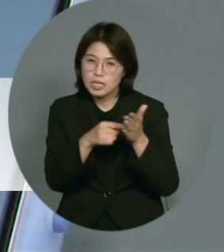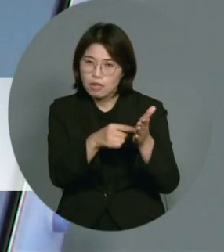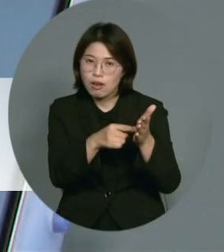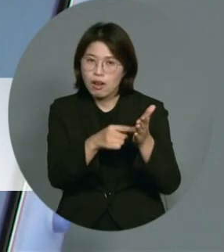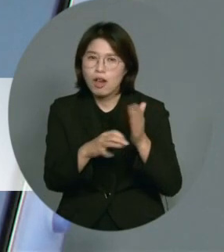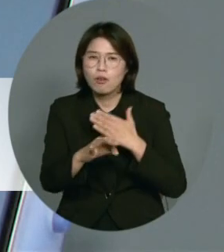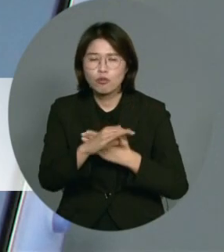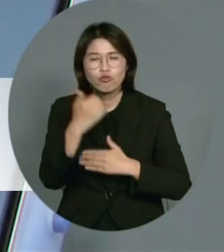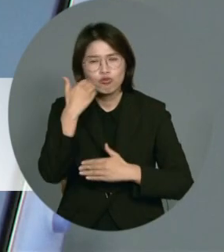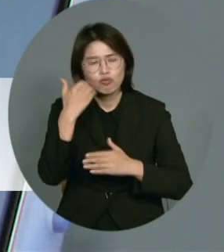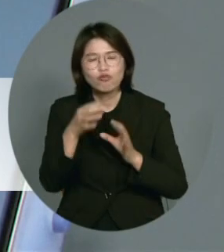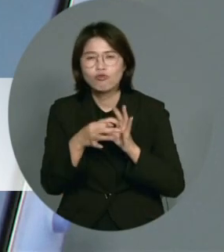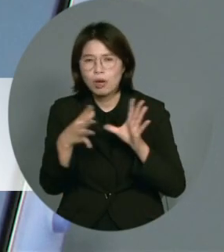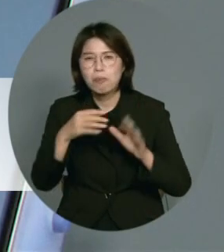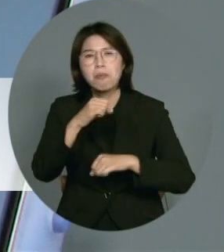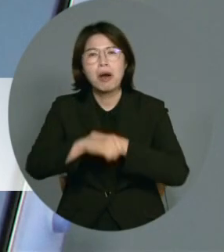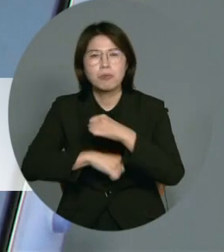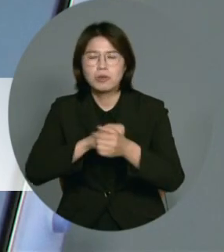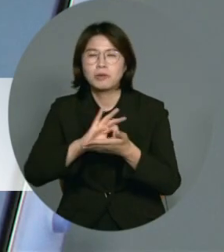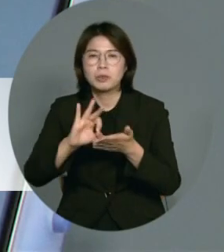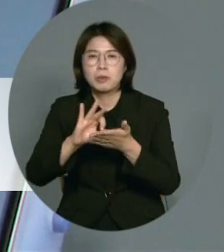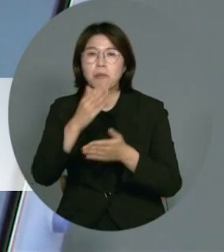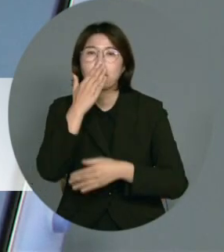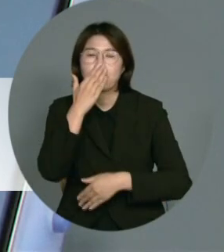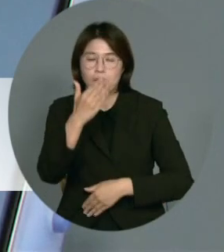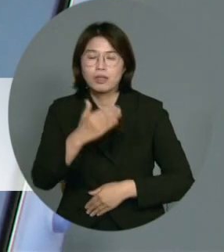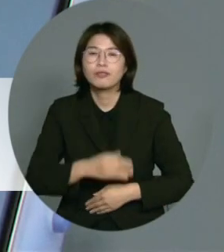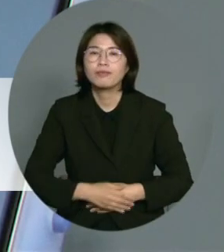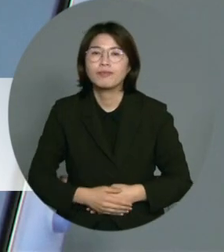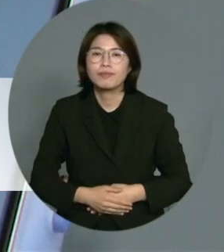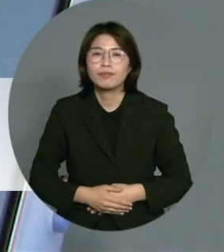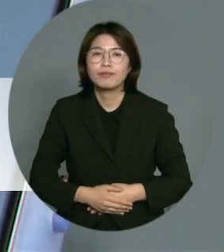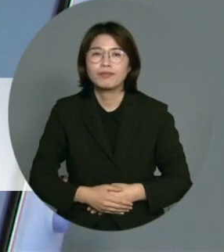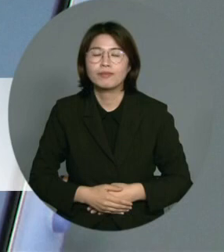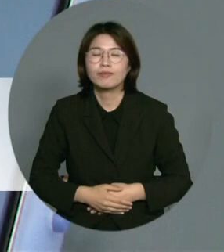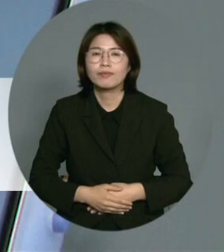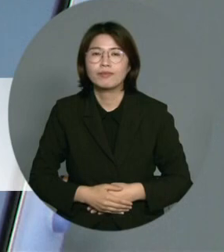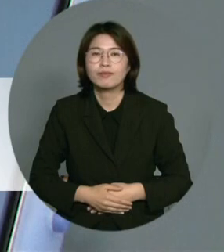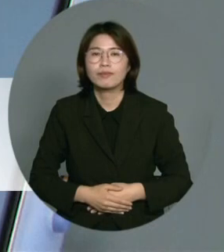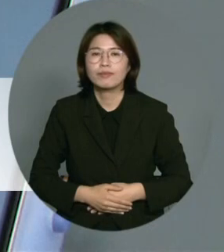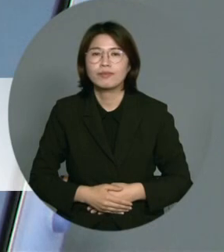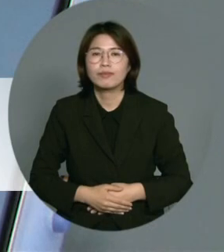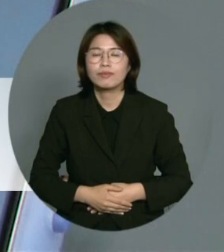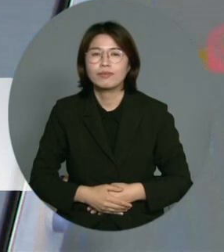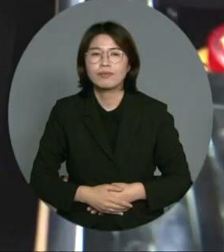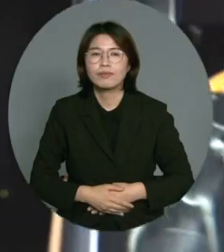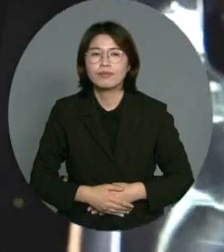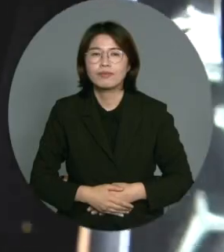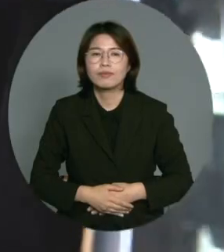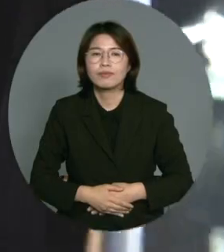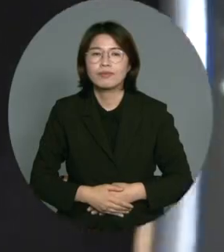신청하면 누구나 무료로 자율차를 탈수 있습니다. 권윤수 기자가 취재했습니다.